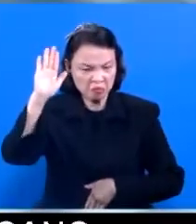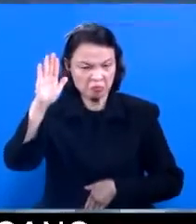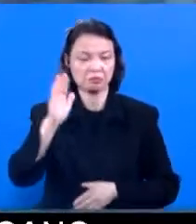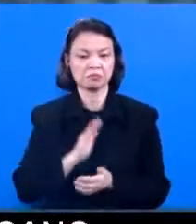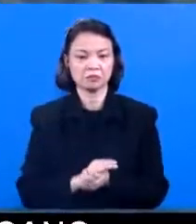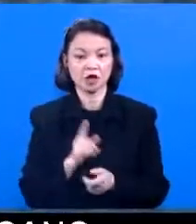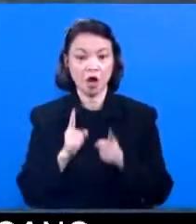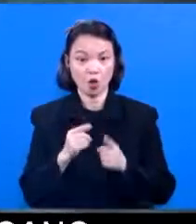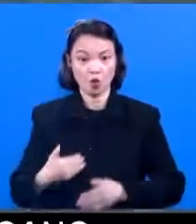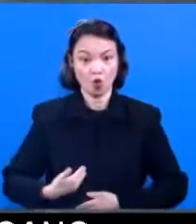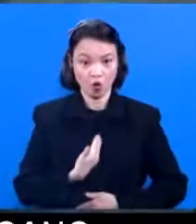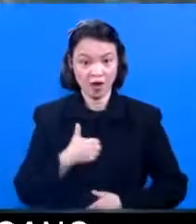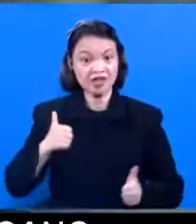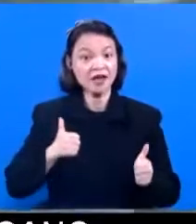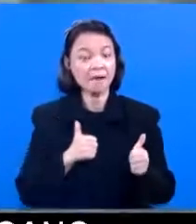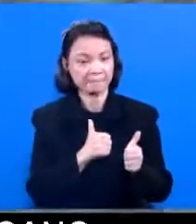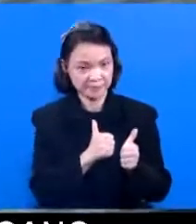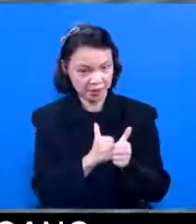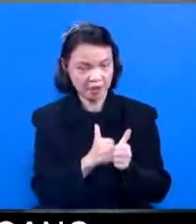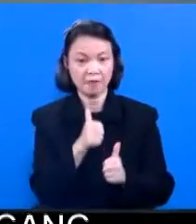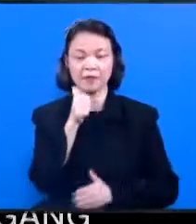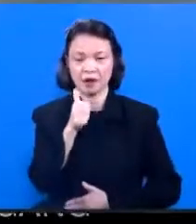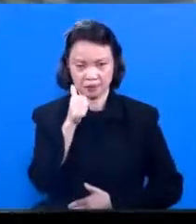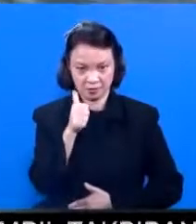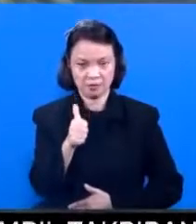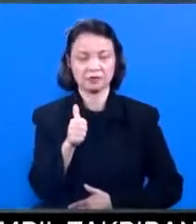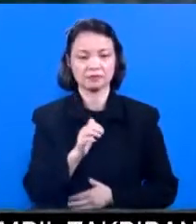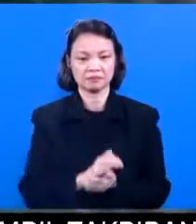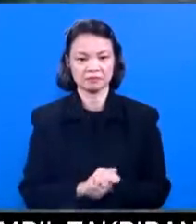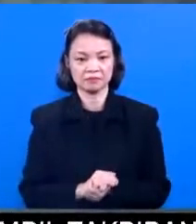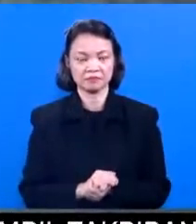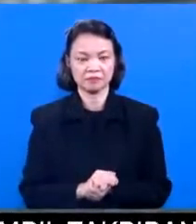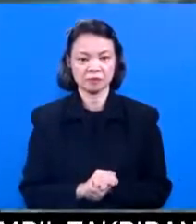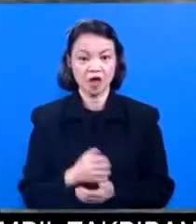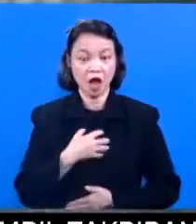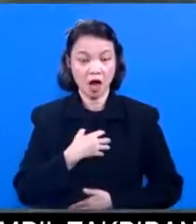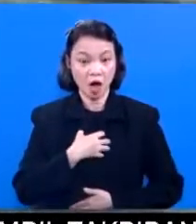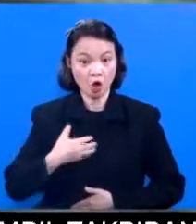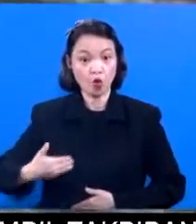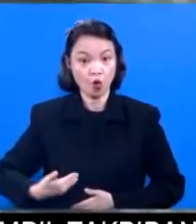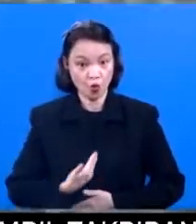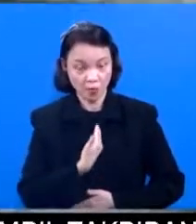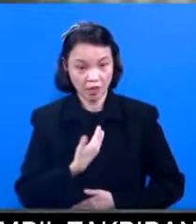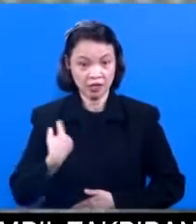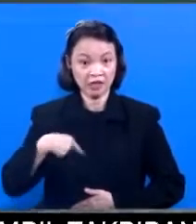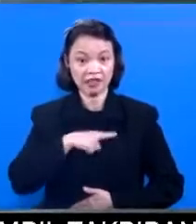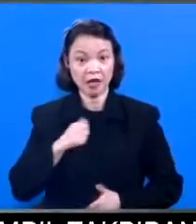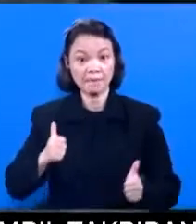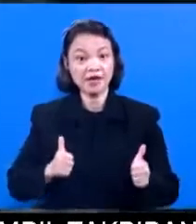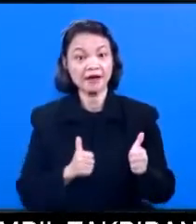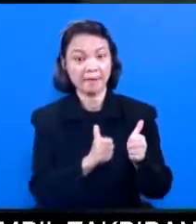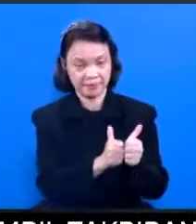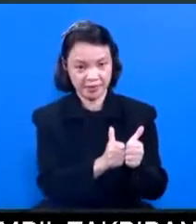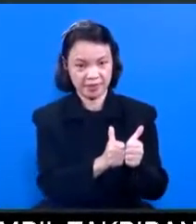kalau korban itu didampingi itu sangat baik karena apa? Pertama, hak-hak korban itu kita sebagai pendamping